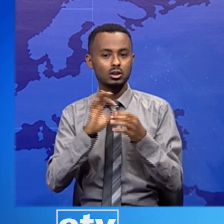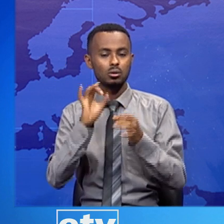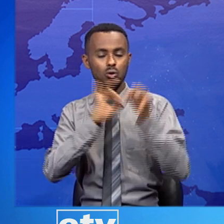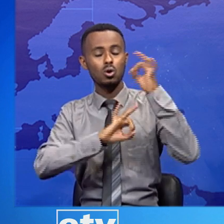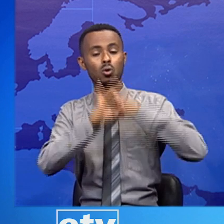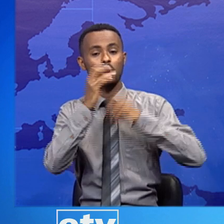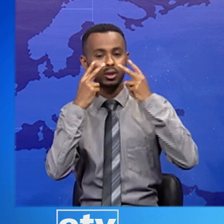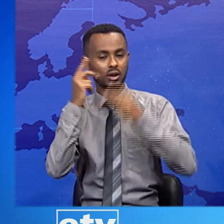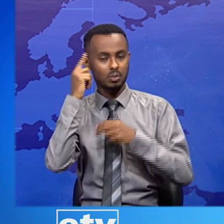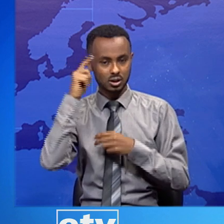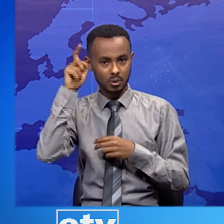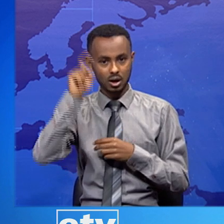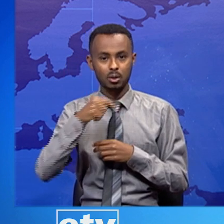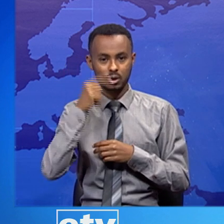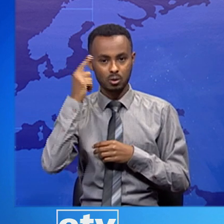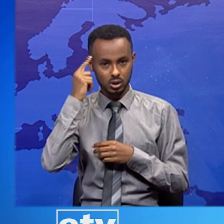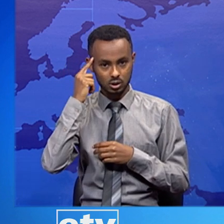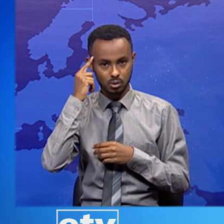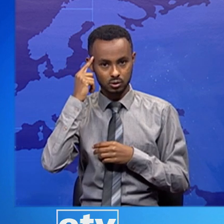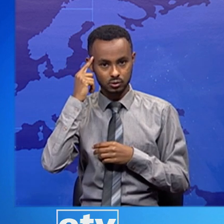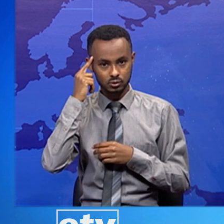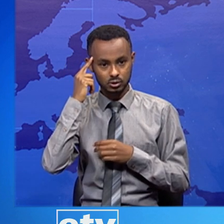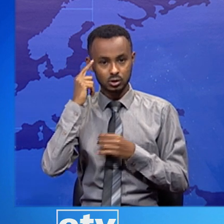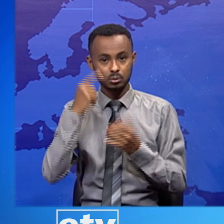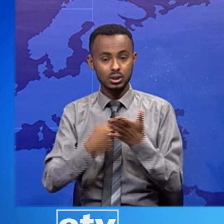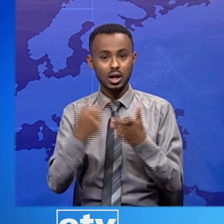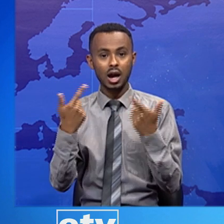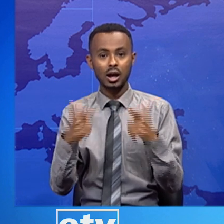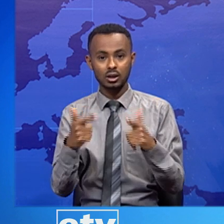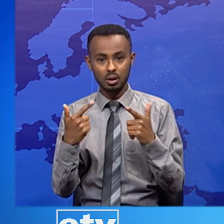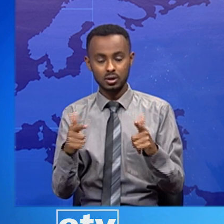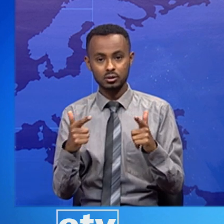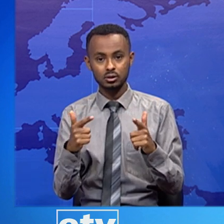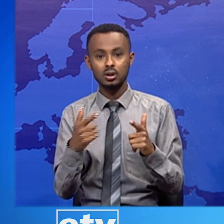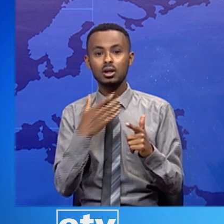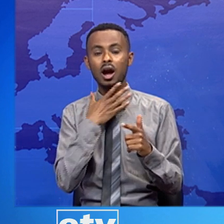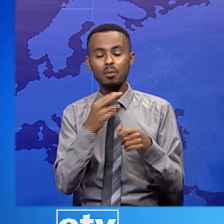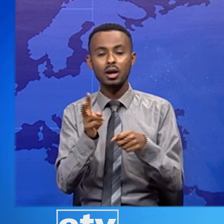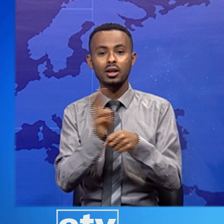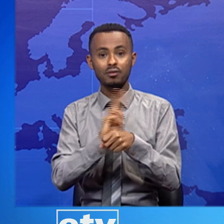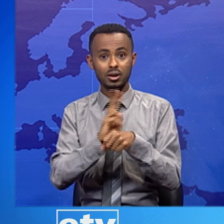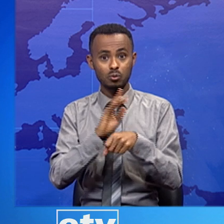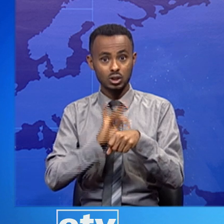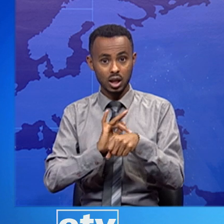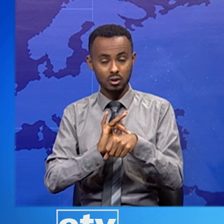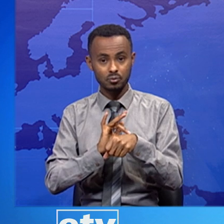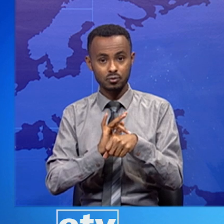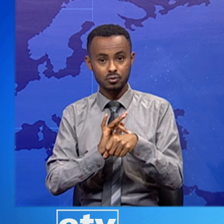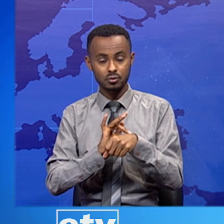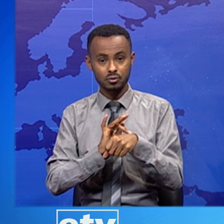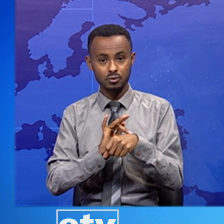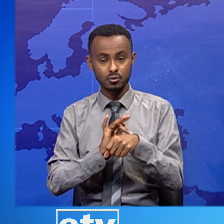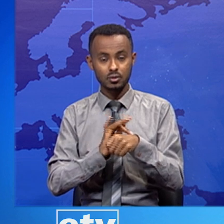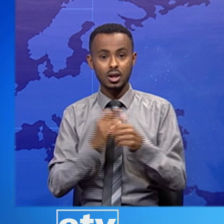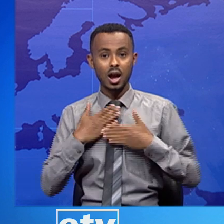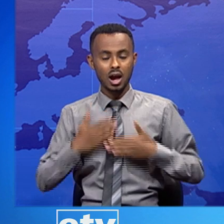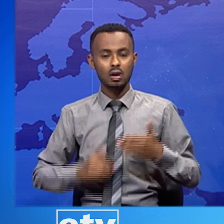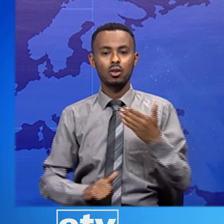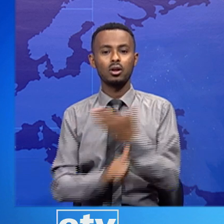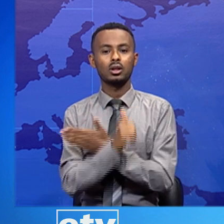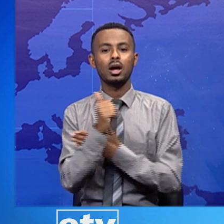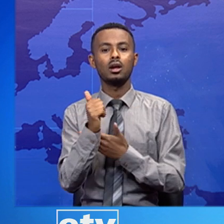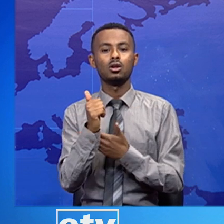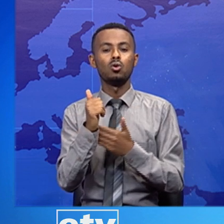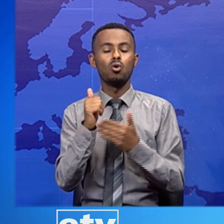ማህበረሰብ ህልውና መታየትና መታሰብ አለበት ብዬ ነው የማስበው። በዚህ አጋጣሚ የአማርኛ ፊልሞች ላይ